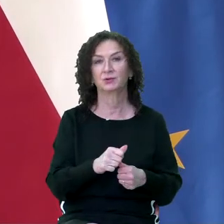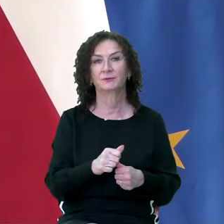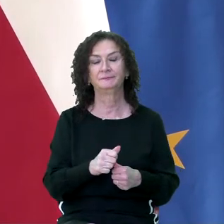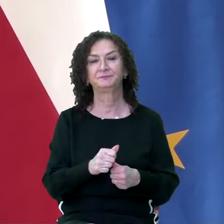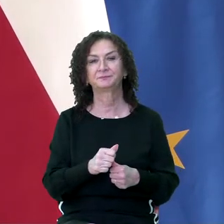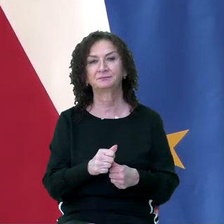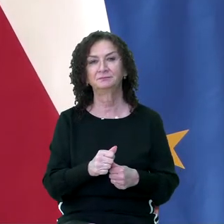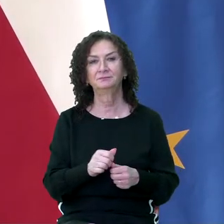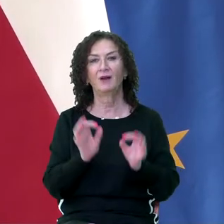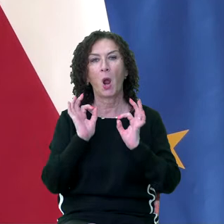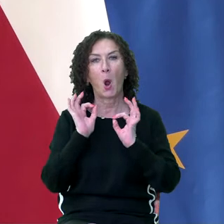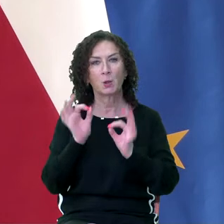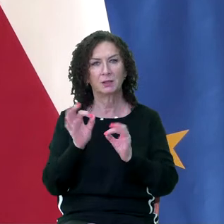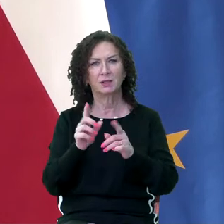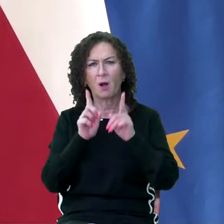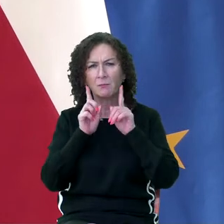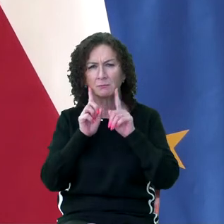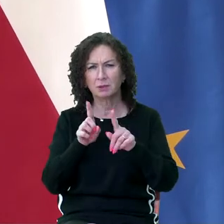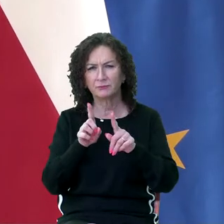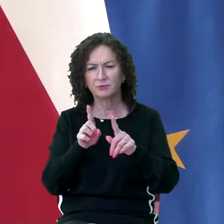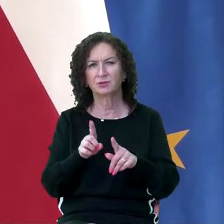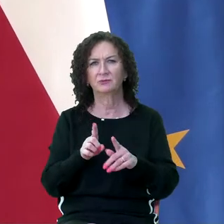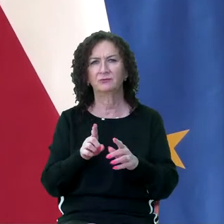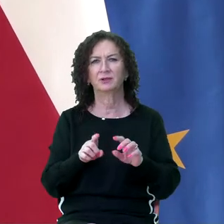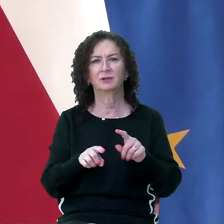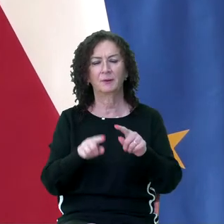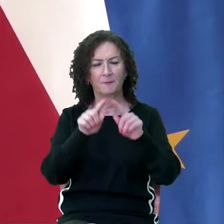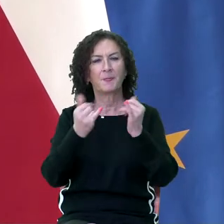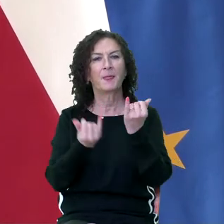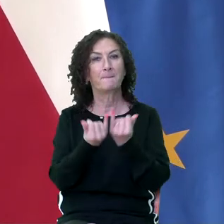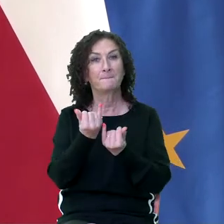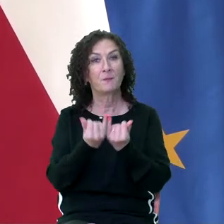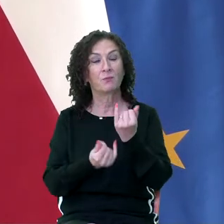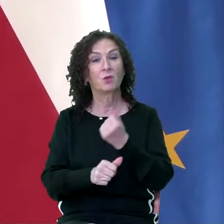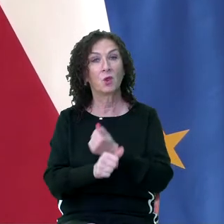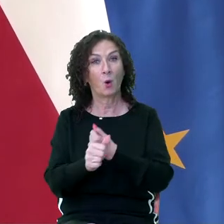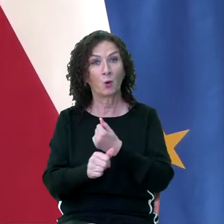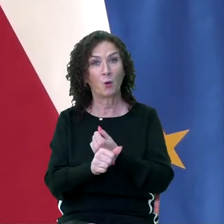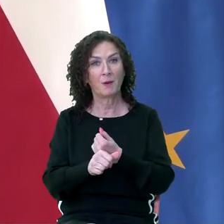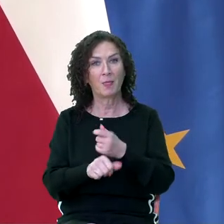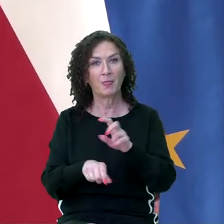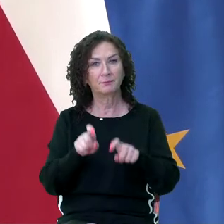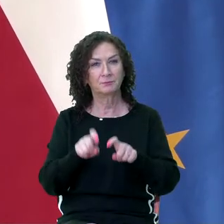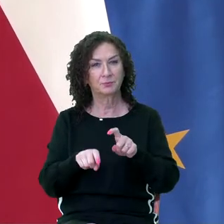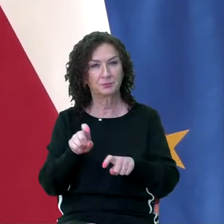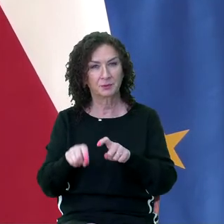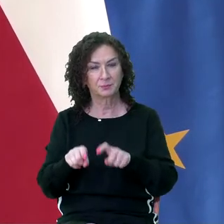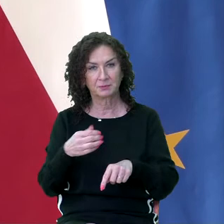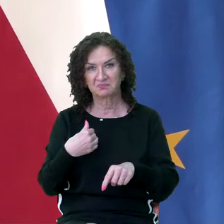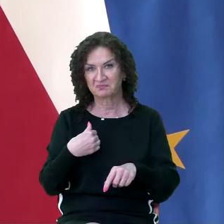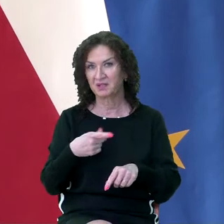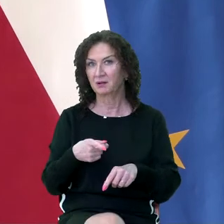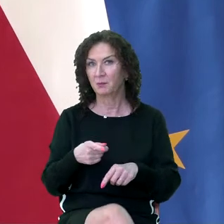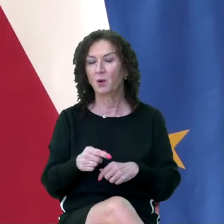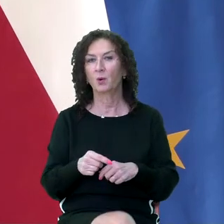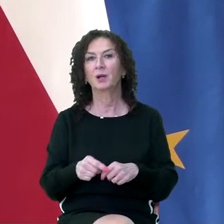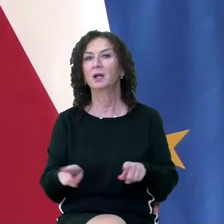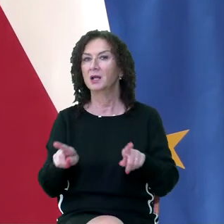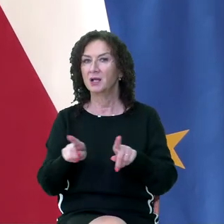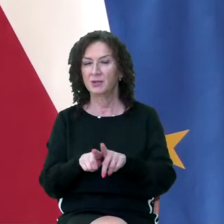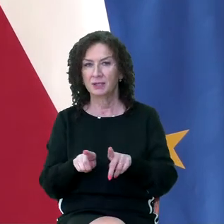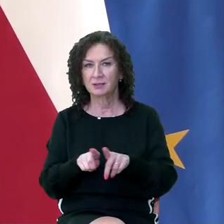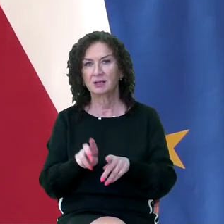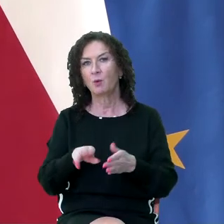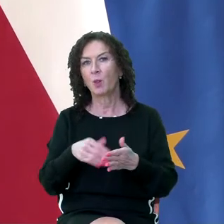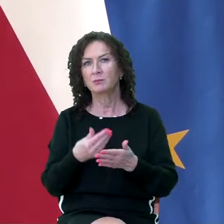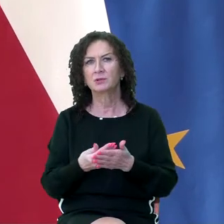co więcej, proszę Państwa, oryginalne dokumenty, które towarzyszyły uchwaleniu tej ustawy, czyli na przykład protokoły